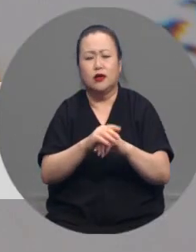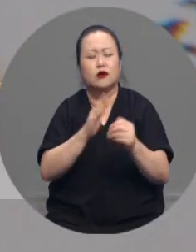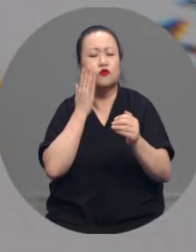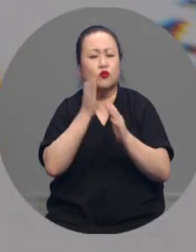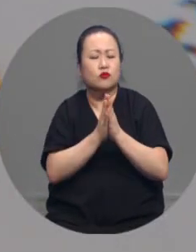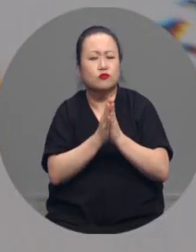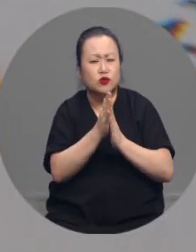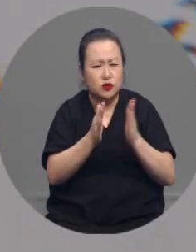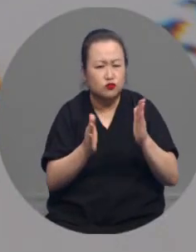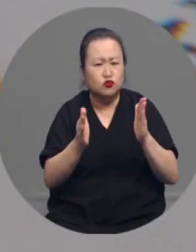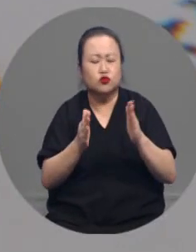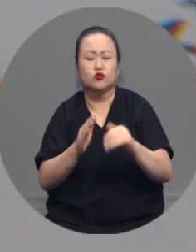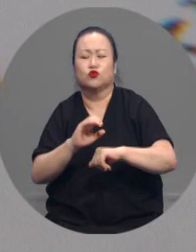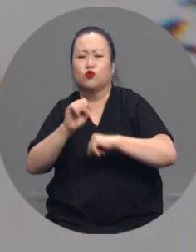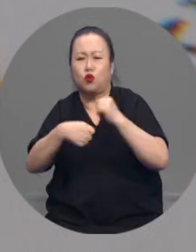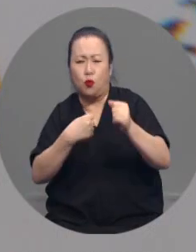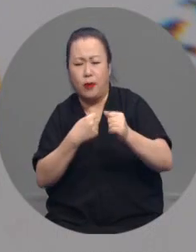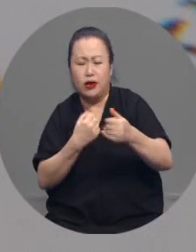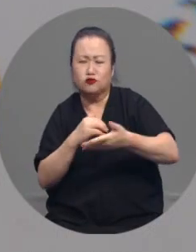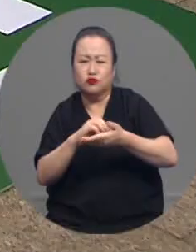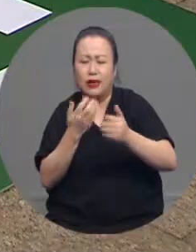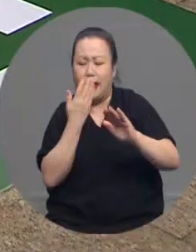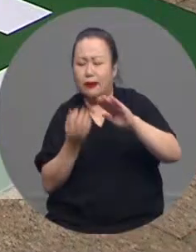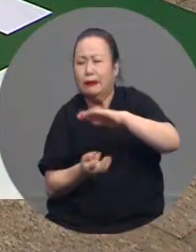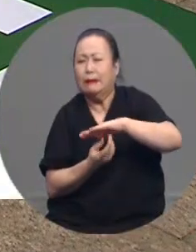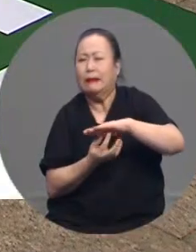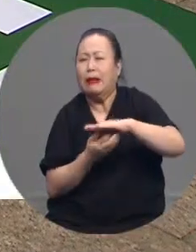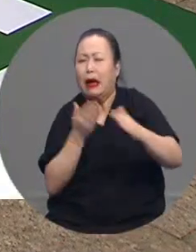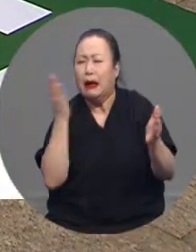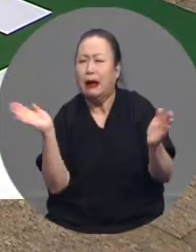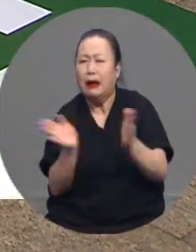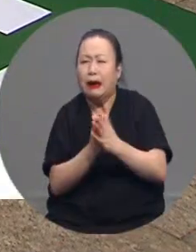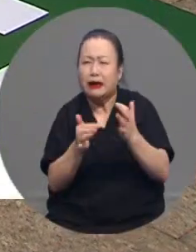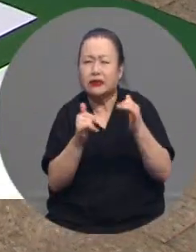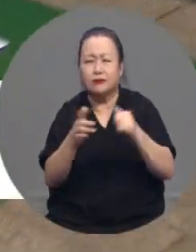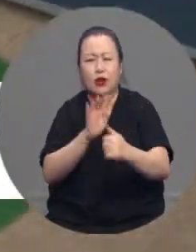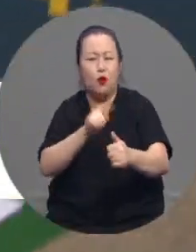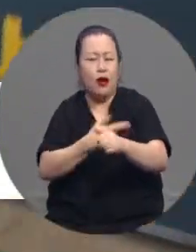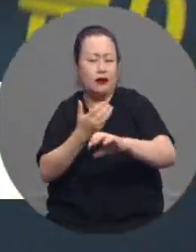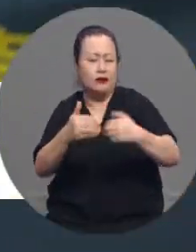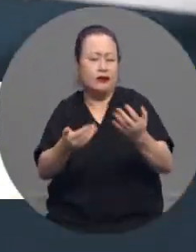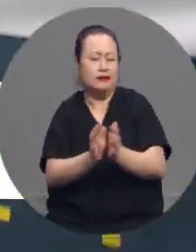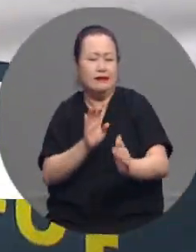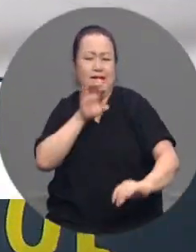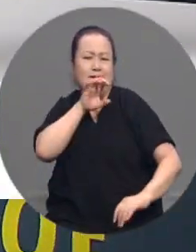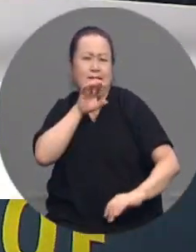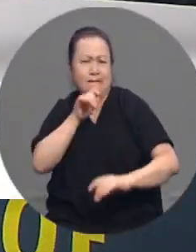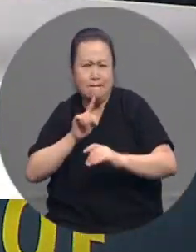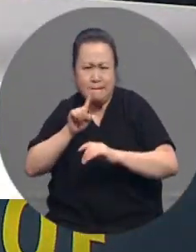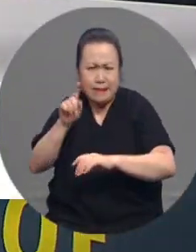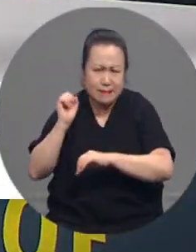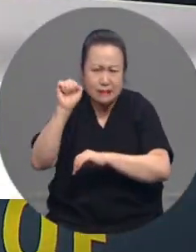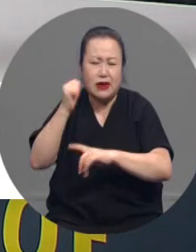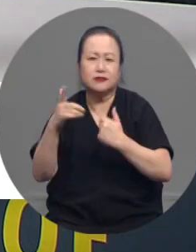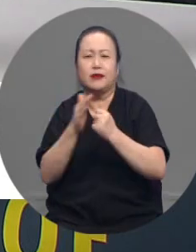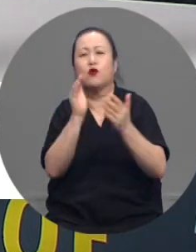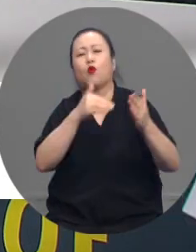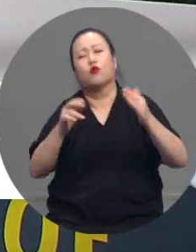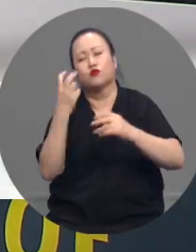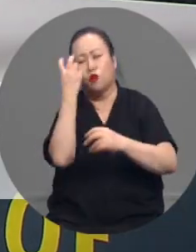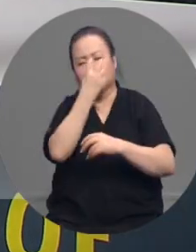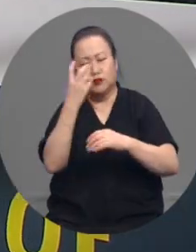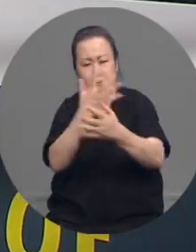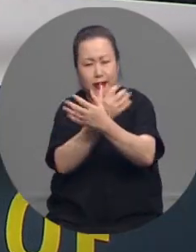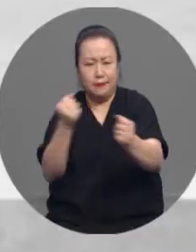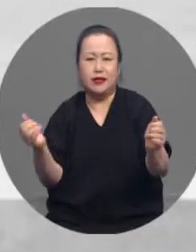개체와 조사원 수를 조작했기 때문입니다. 환경단체의 반발이 거세지자 같은 해 부산시는